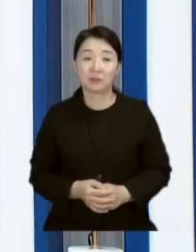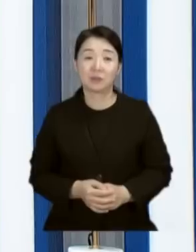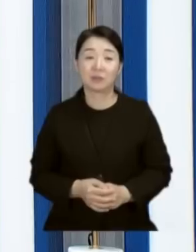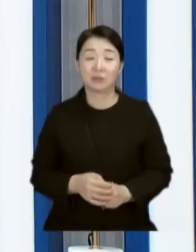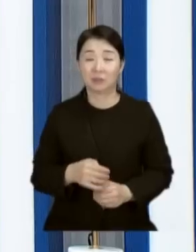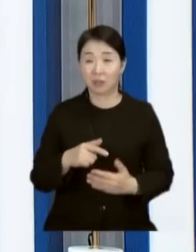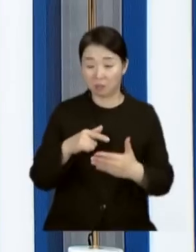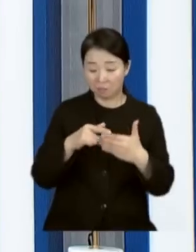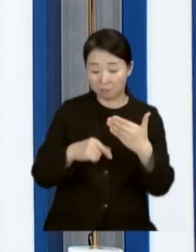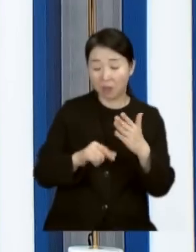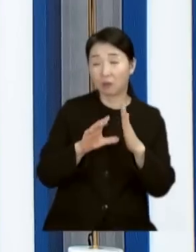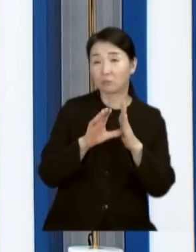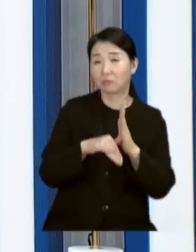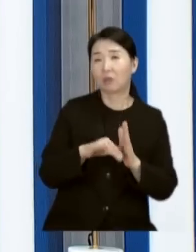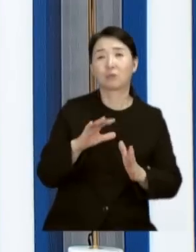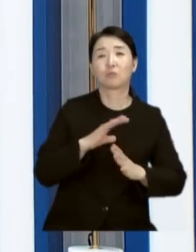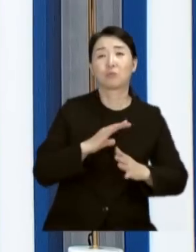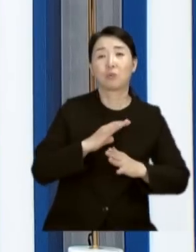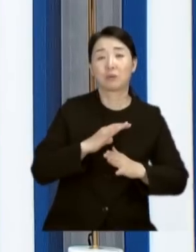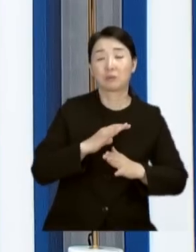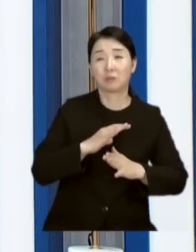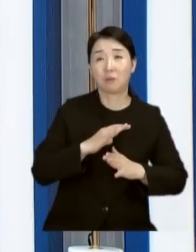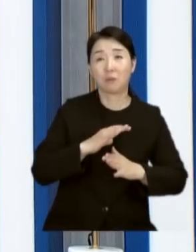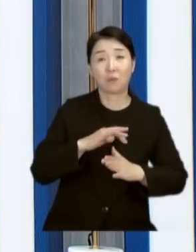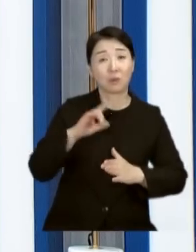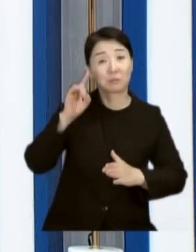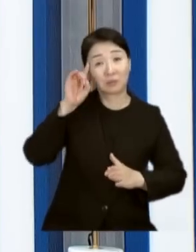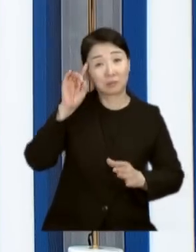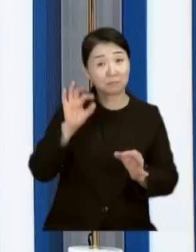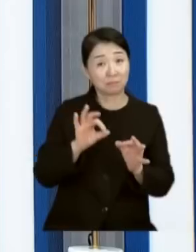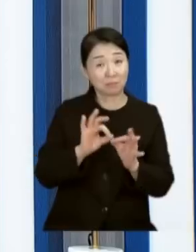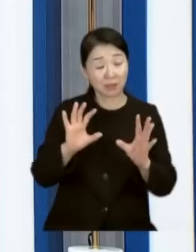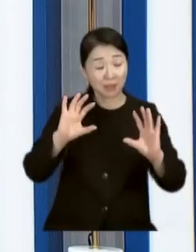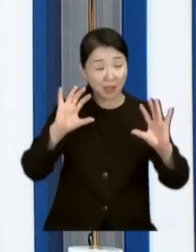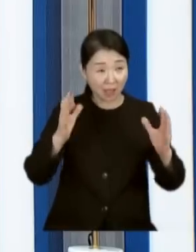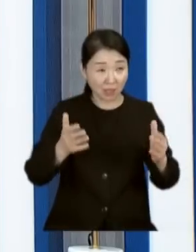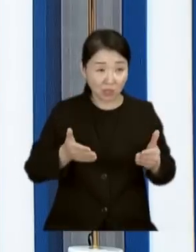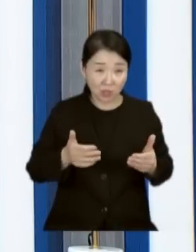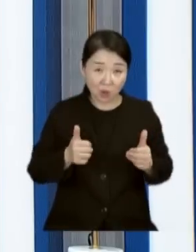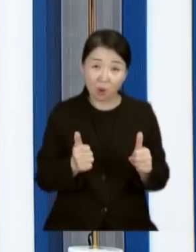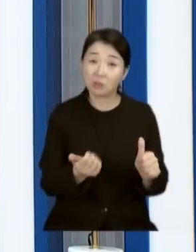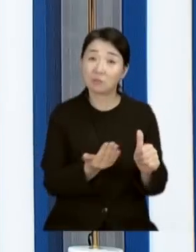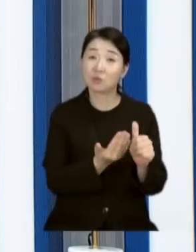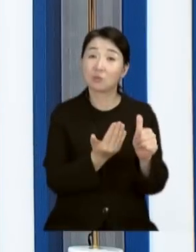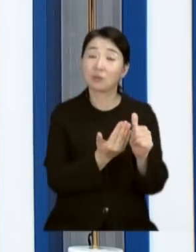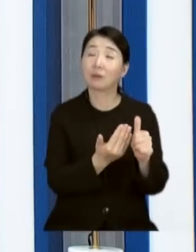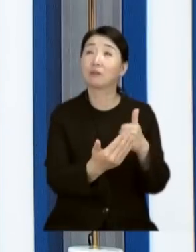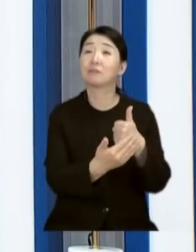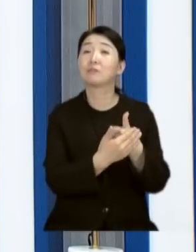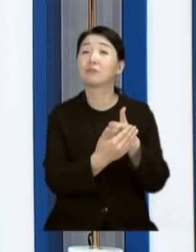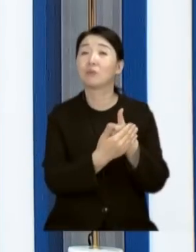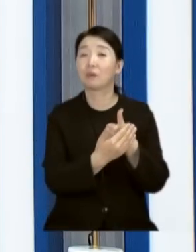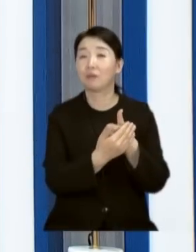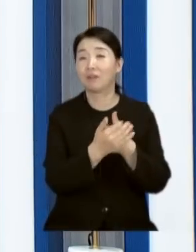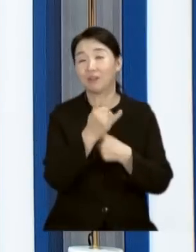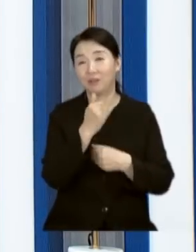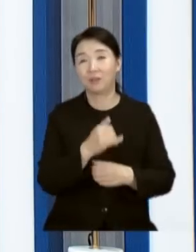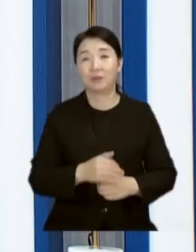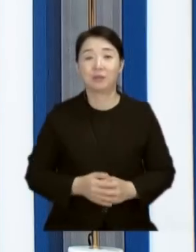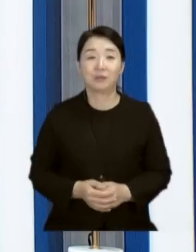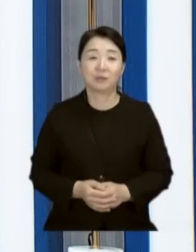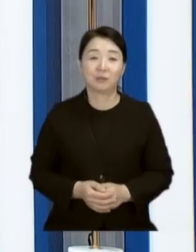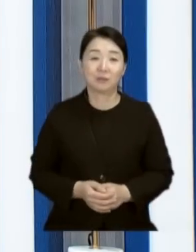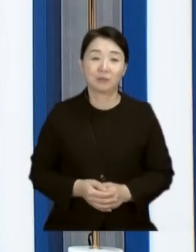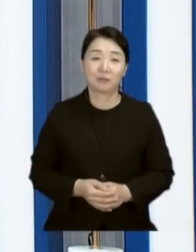어, 많이 두려웠거든요. 근데 정말 생각 외로 아이들 열심히 키우는구나 응원을